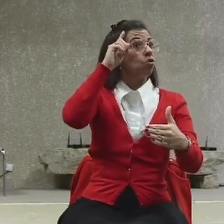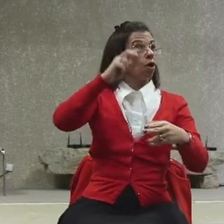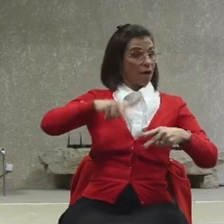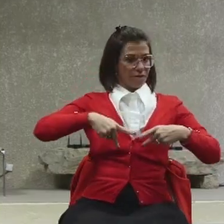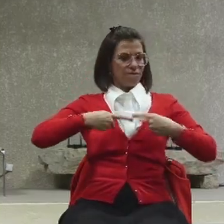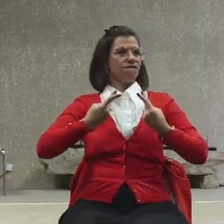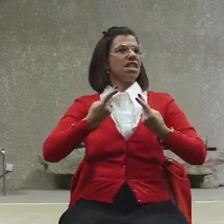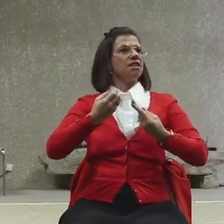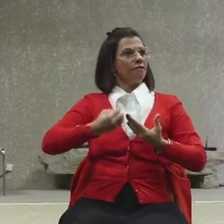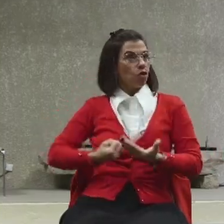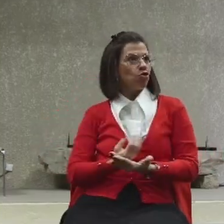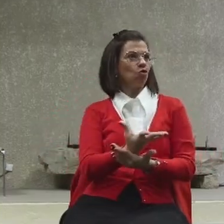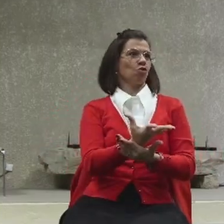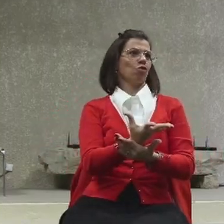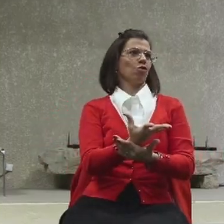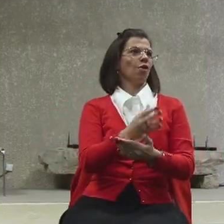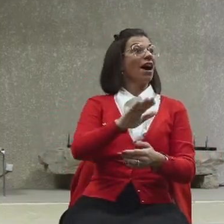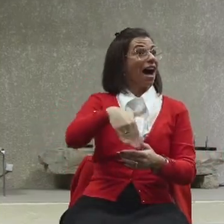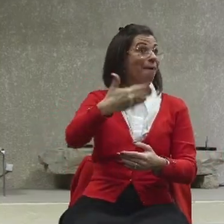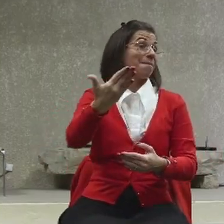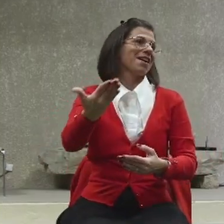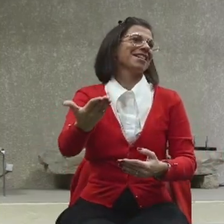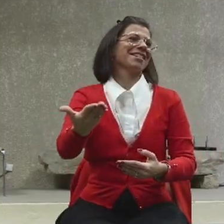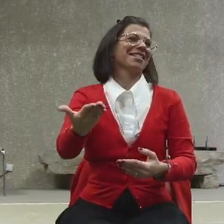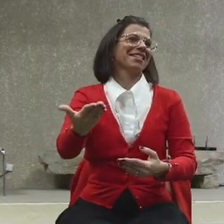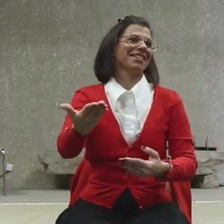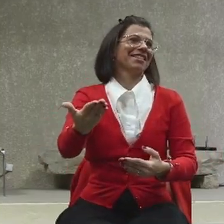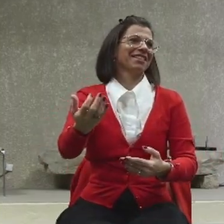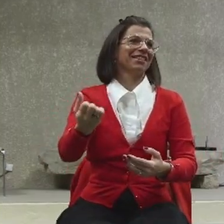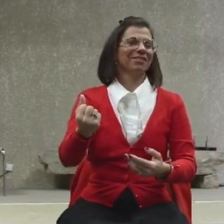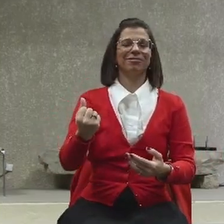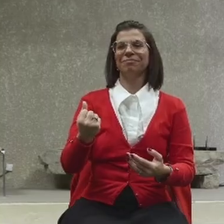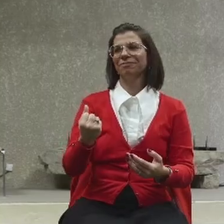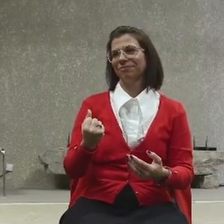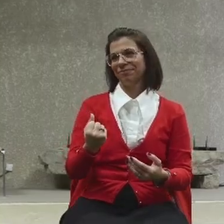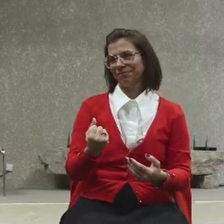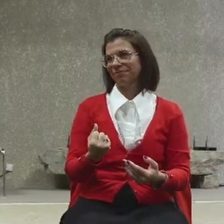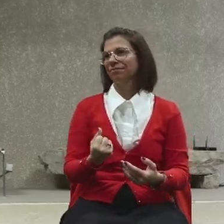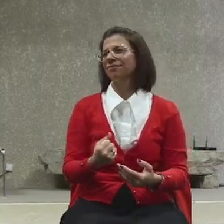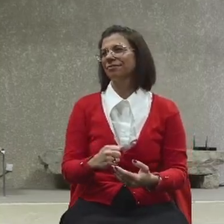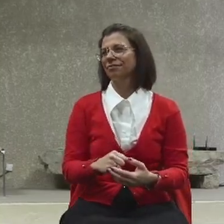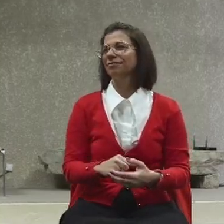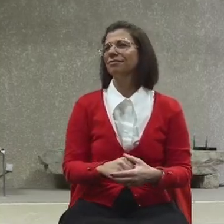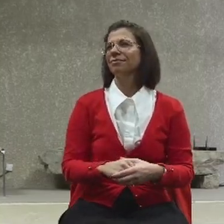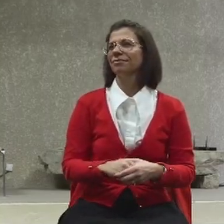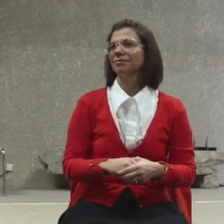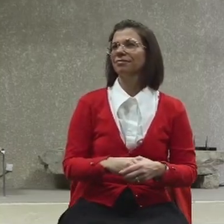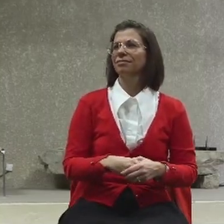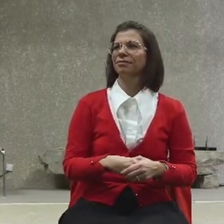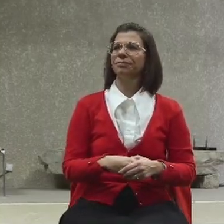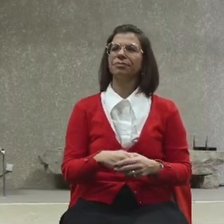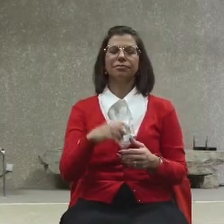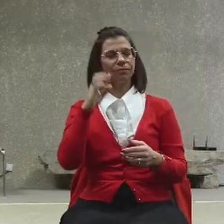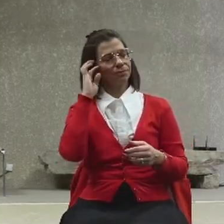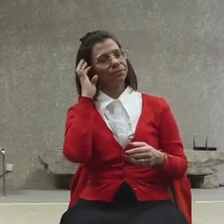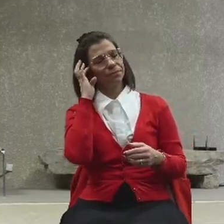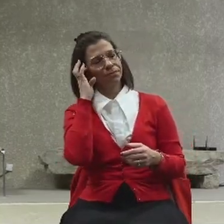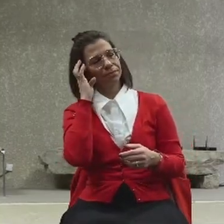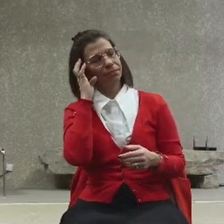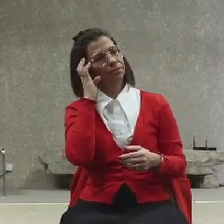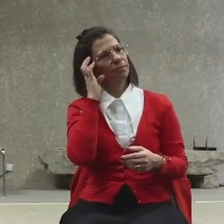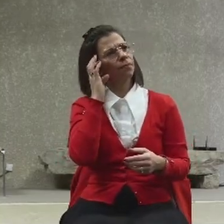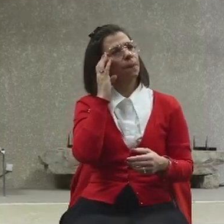on dit, voilà, on va noyer le vieil homme le jour du baptême. Mais en fait, ce n'est pas le vieil homme